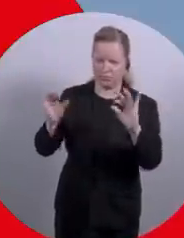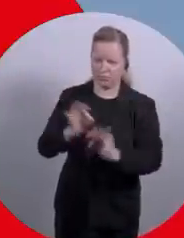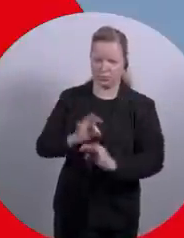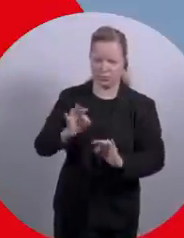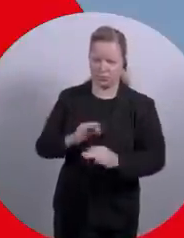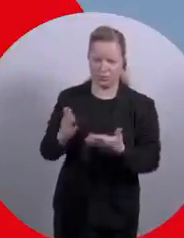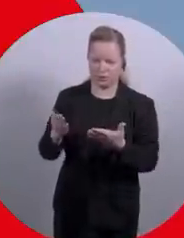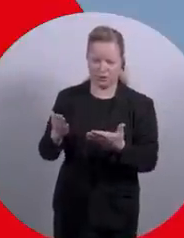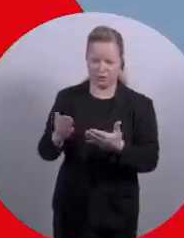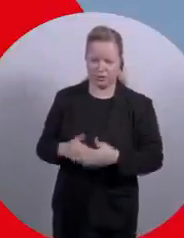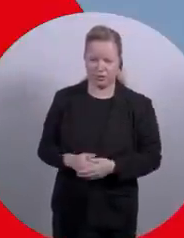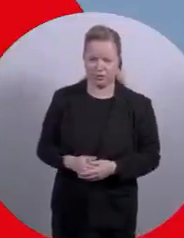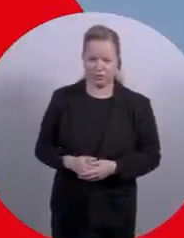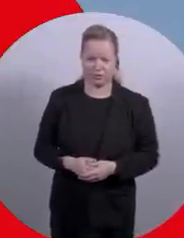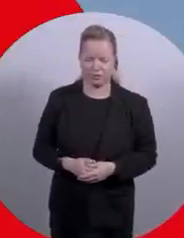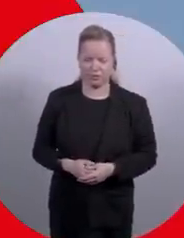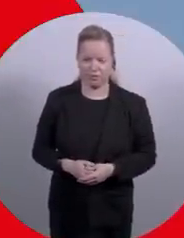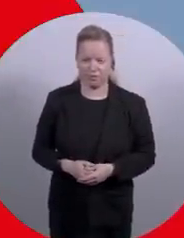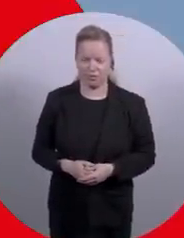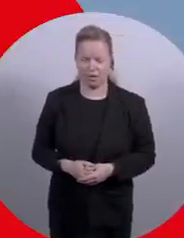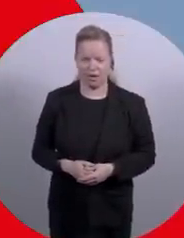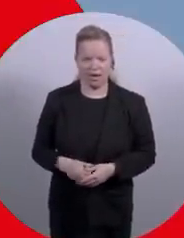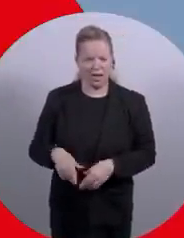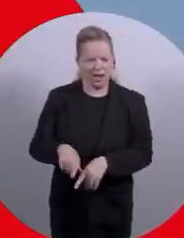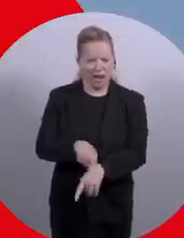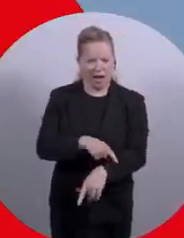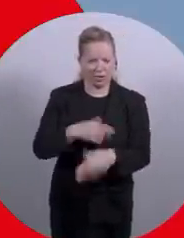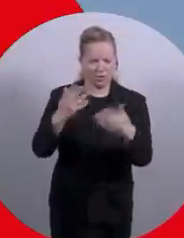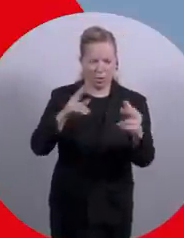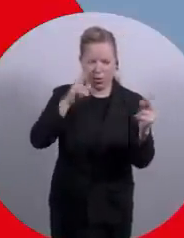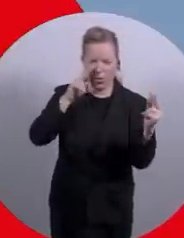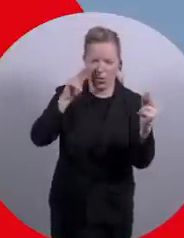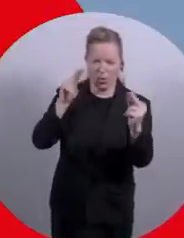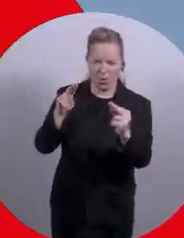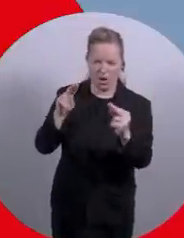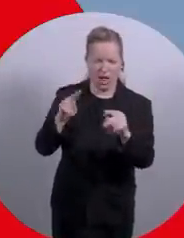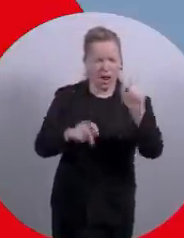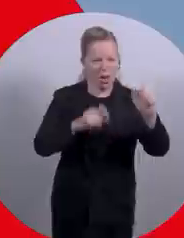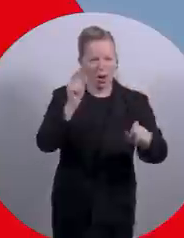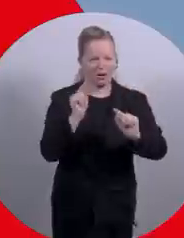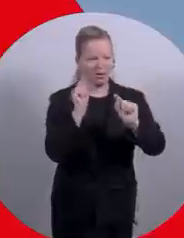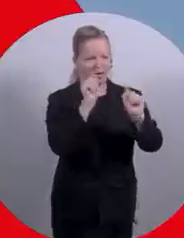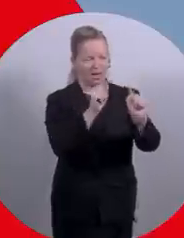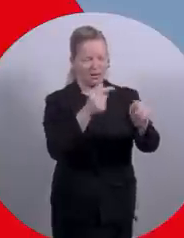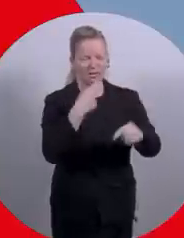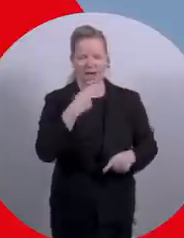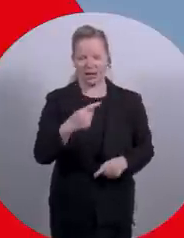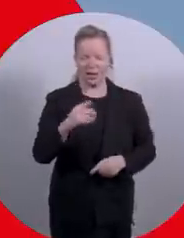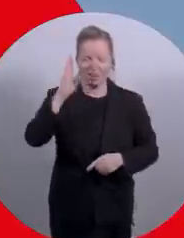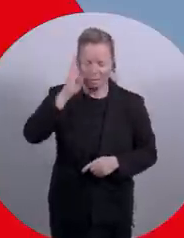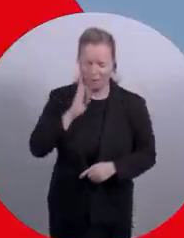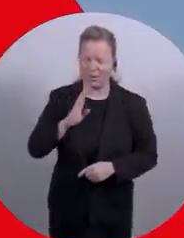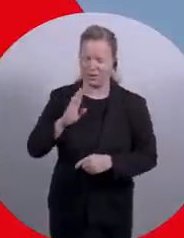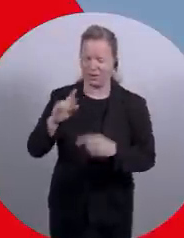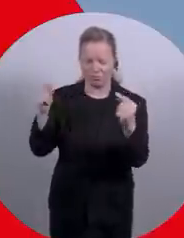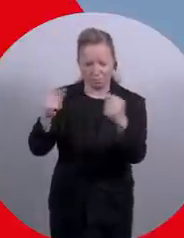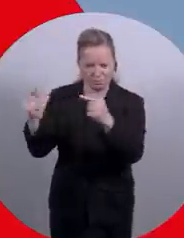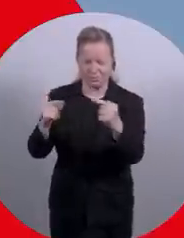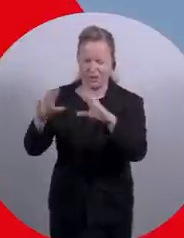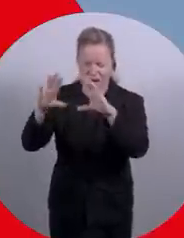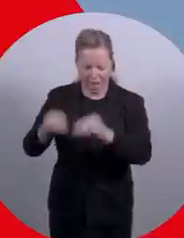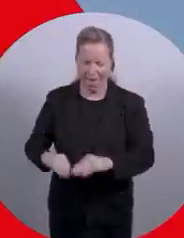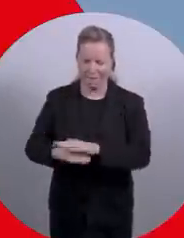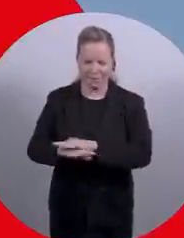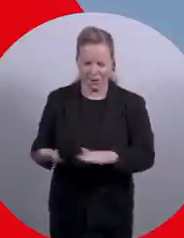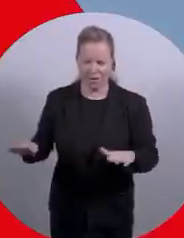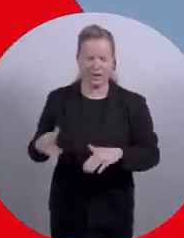je länger wir dieses Bild abgegeben haben umso mehr haben die Leute draußen gesagt beendet es wir